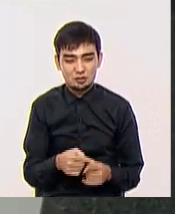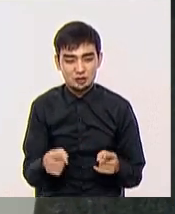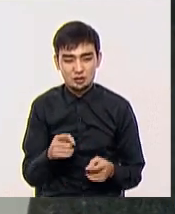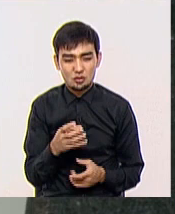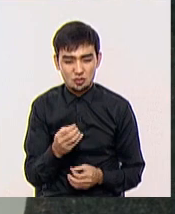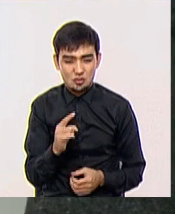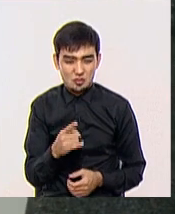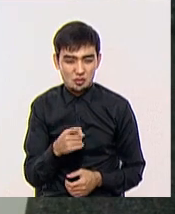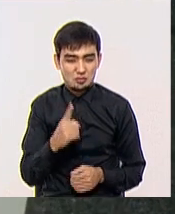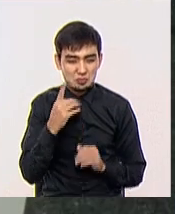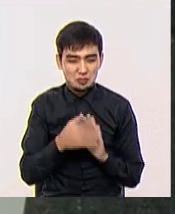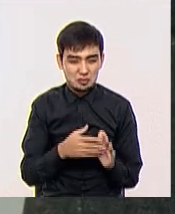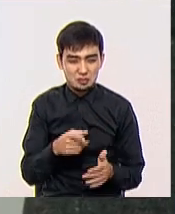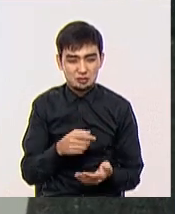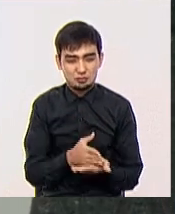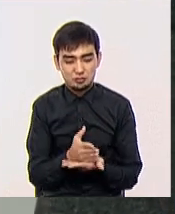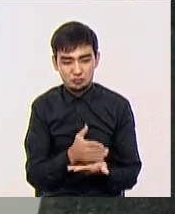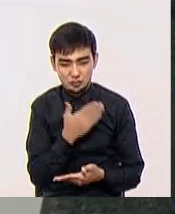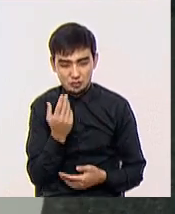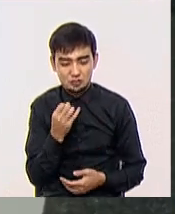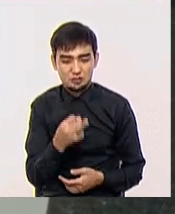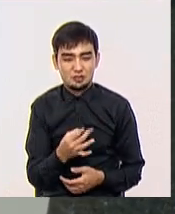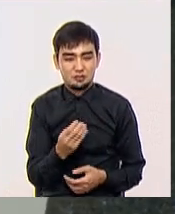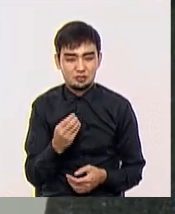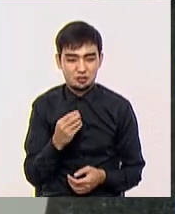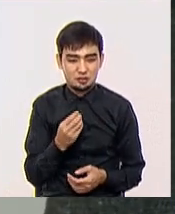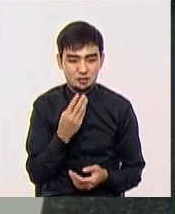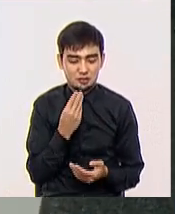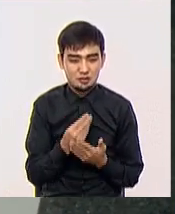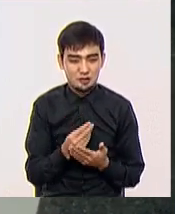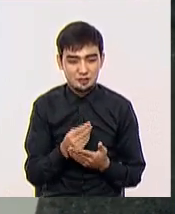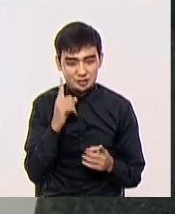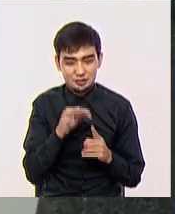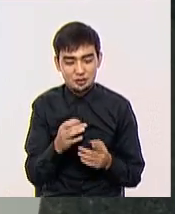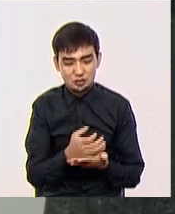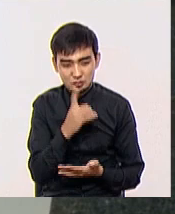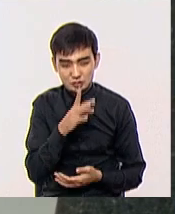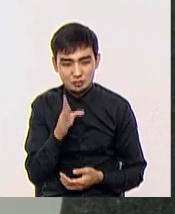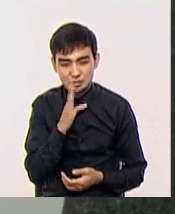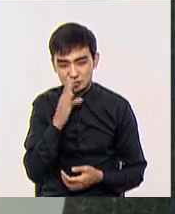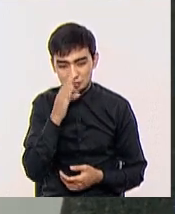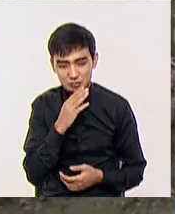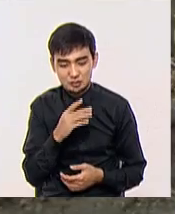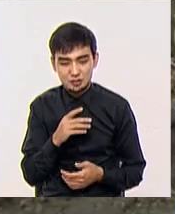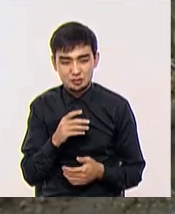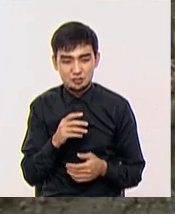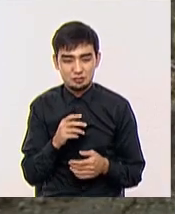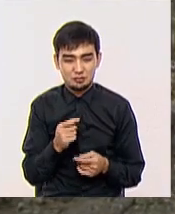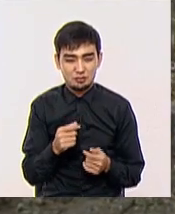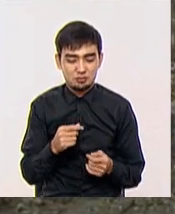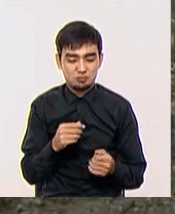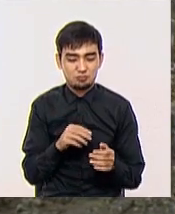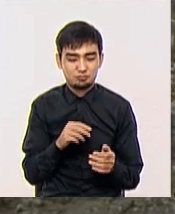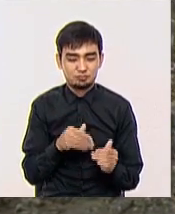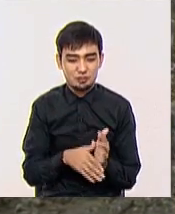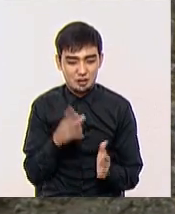бала, ол ешқандай да қызмет жасамайды, ол ешқандай да табыс көзін таппайды, ол ата-анасына салмақ болуы мүмкін. Егер ұстазға